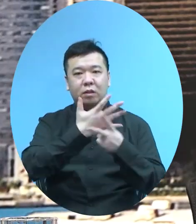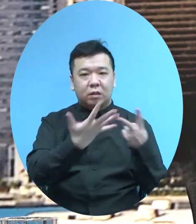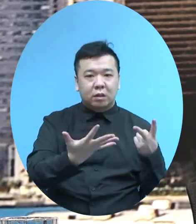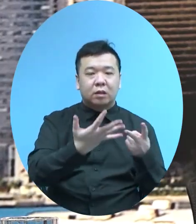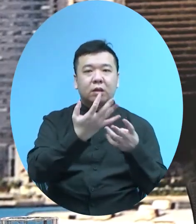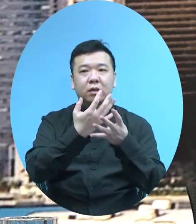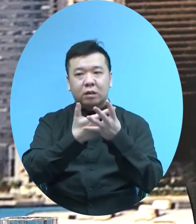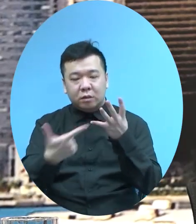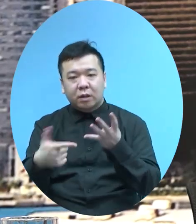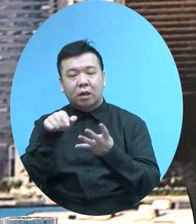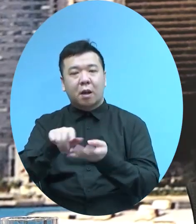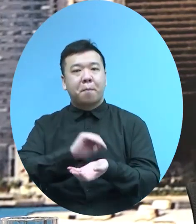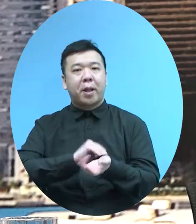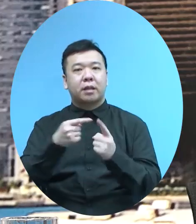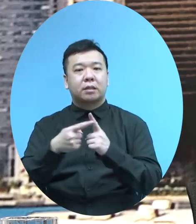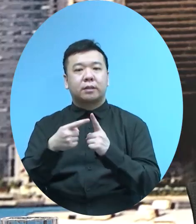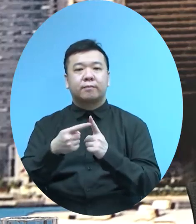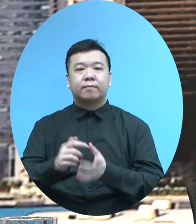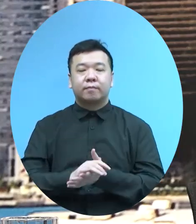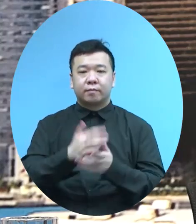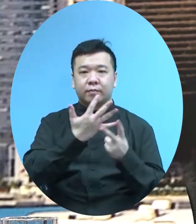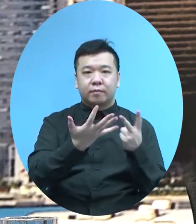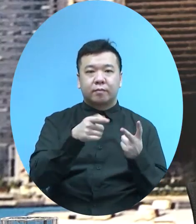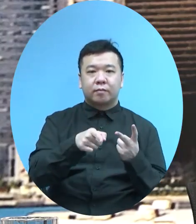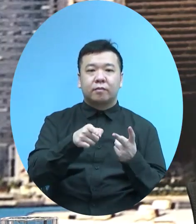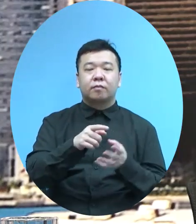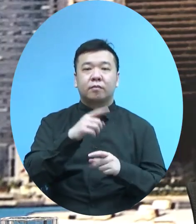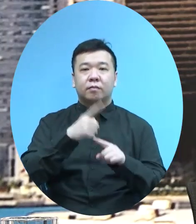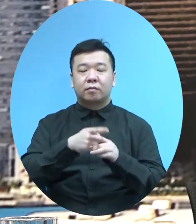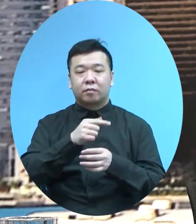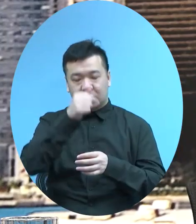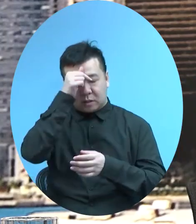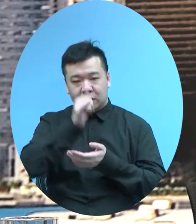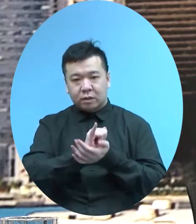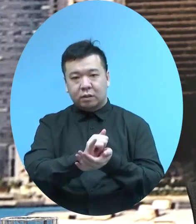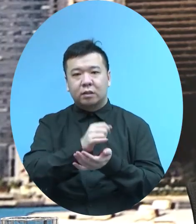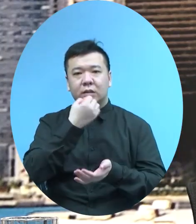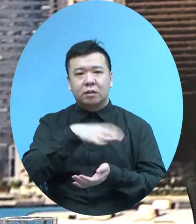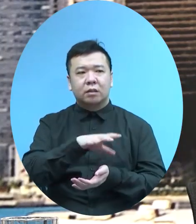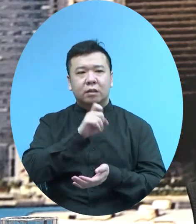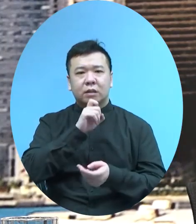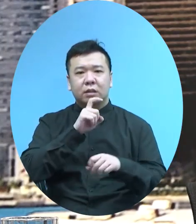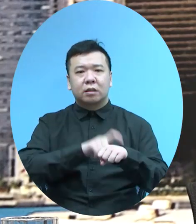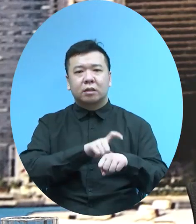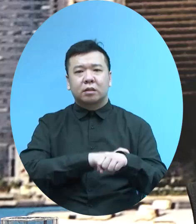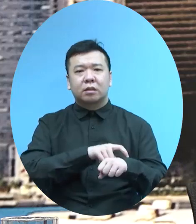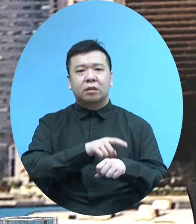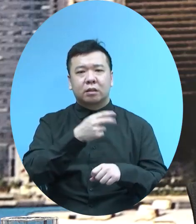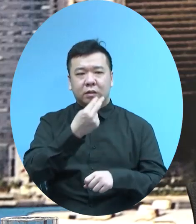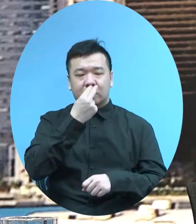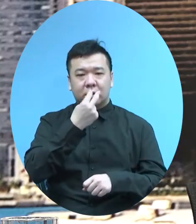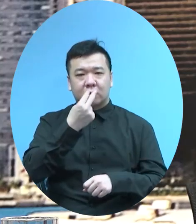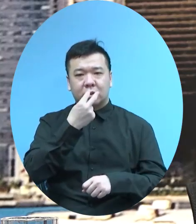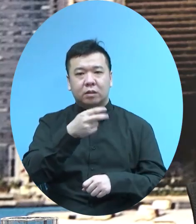同埋48號病人啦。咁25號病人咧，其實喺入院嗰度曾經有一度咧含氧量咧